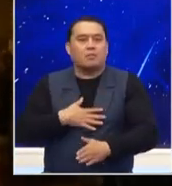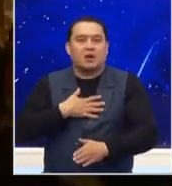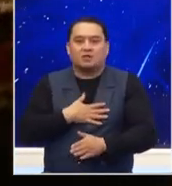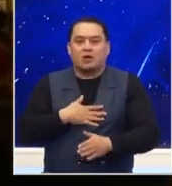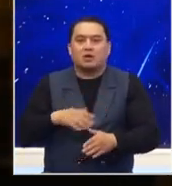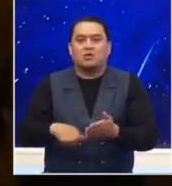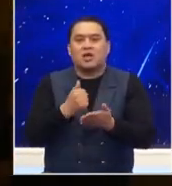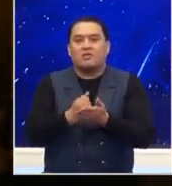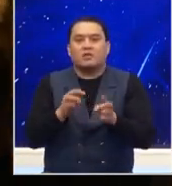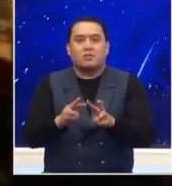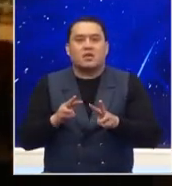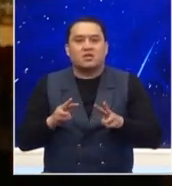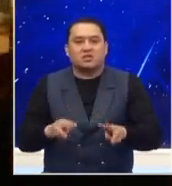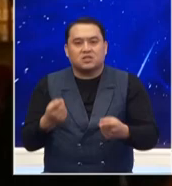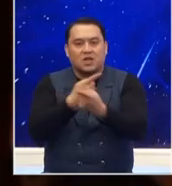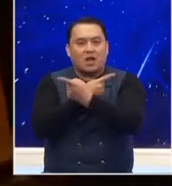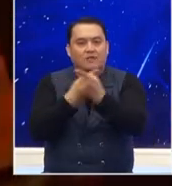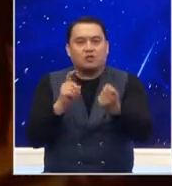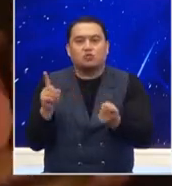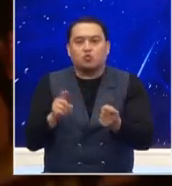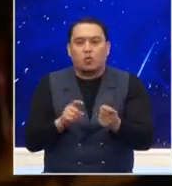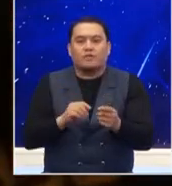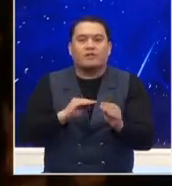граждан. Премьер-министр страны уже заявил, что